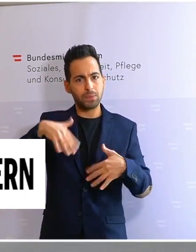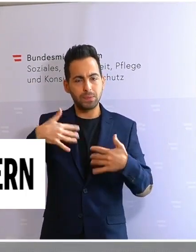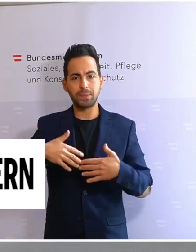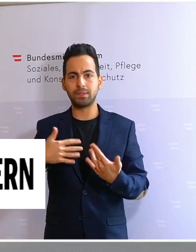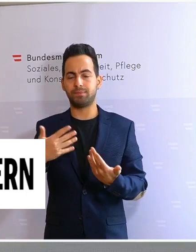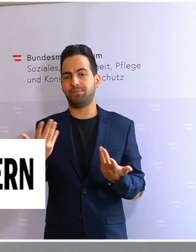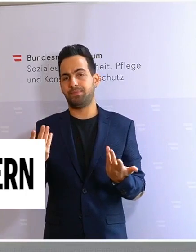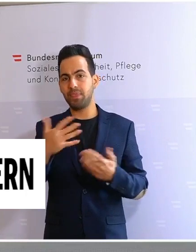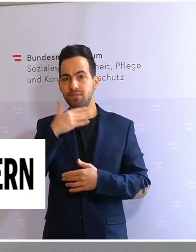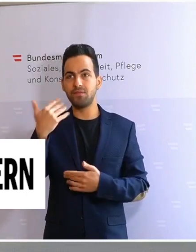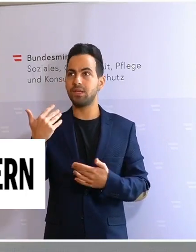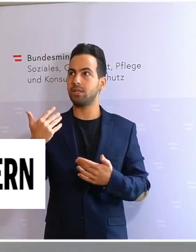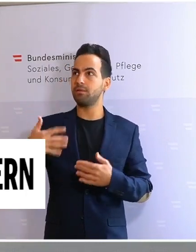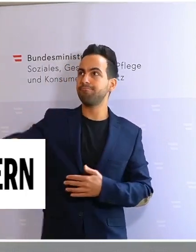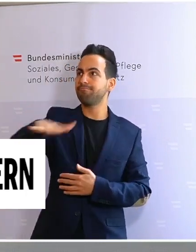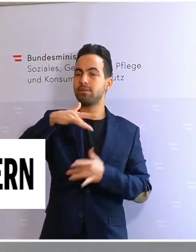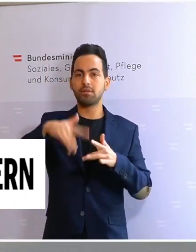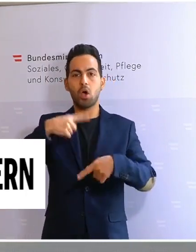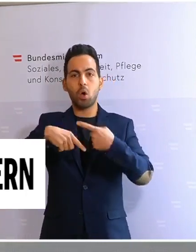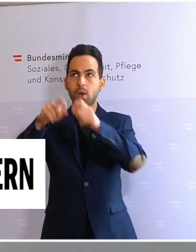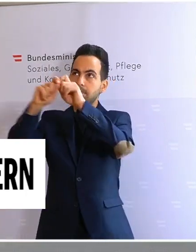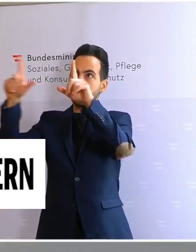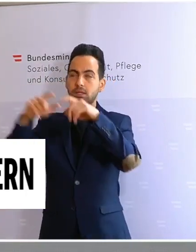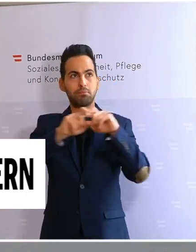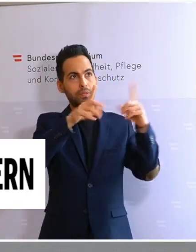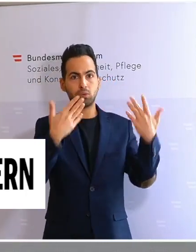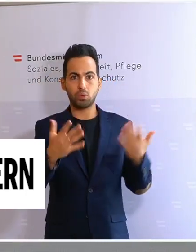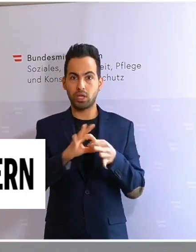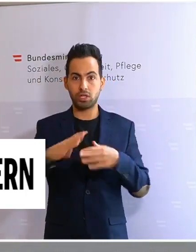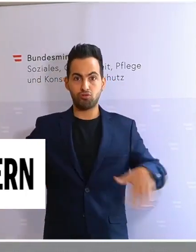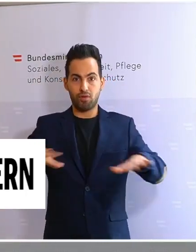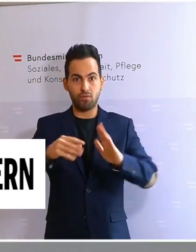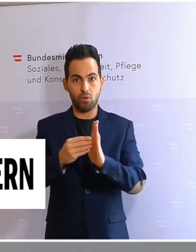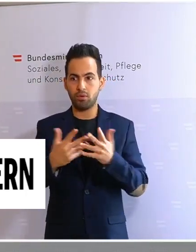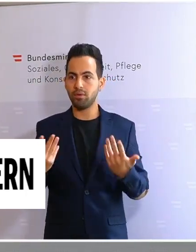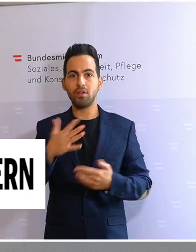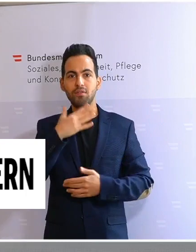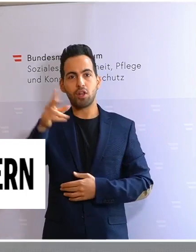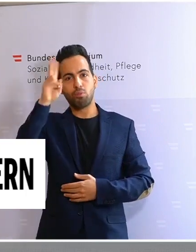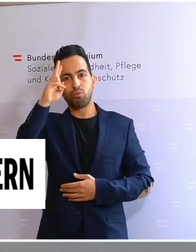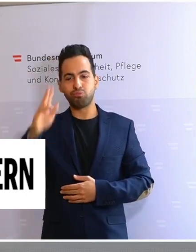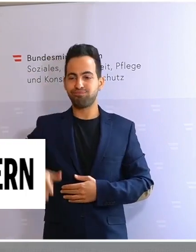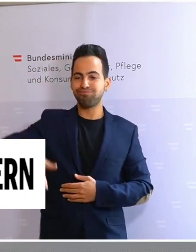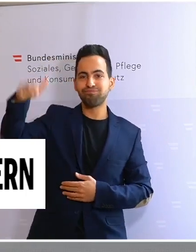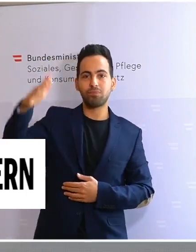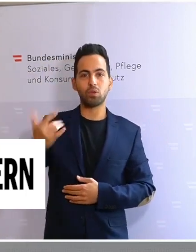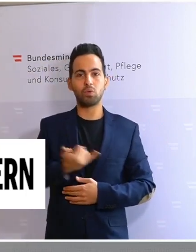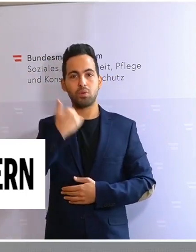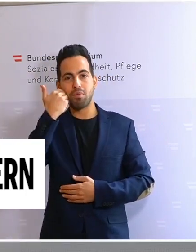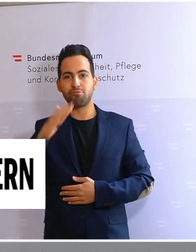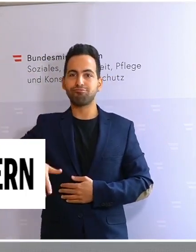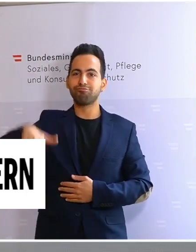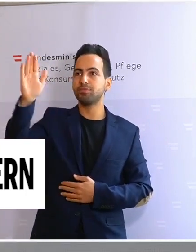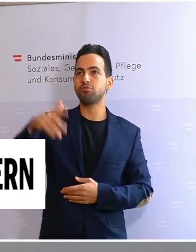sehr starke Rollenbilder tradiert werden, für beide Geschlechter. Auch heute wachsen viele junge Buben und junge Männer mit